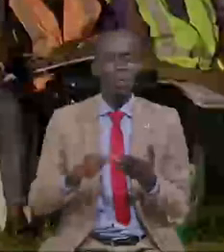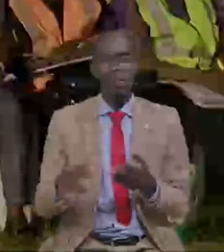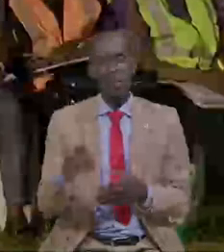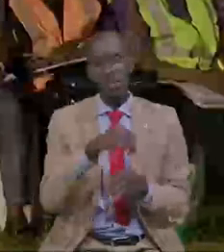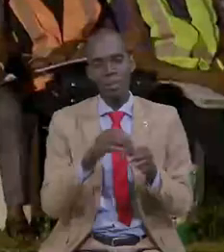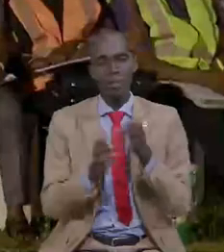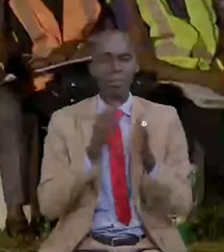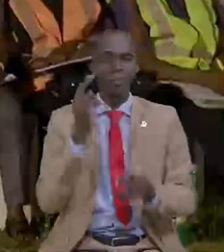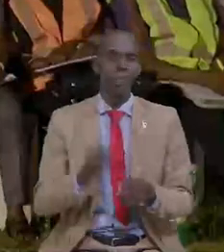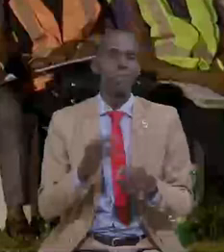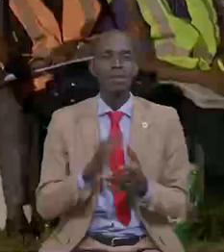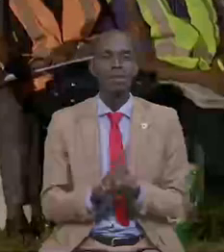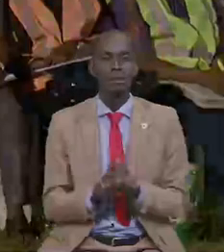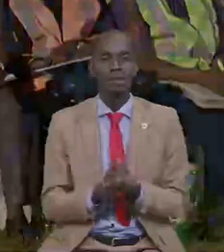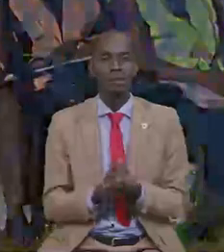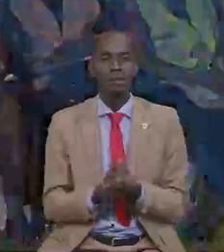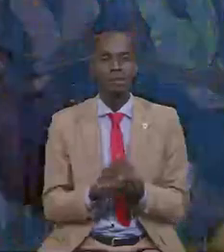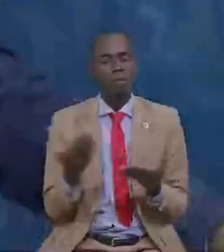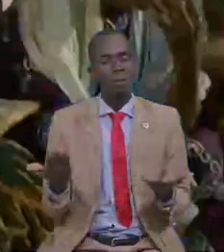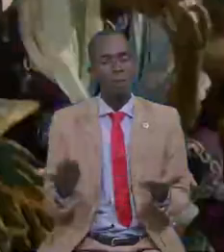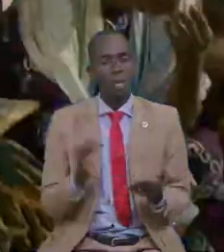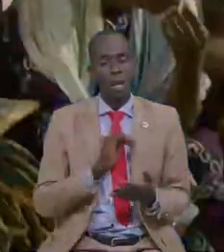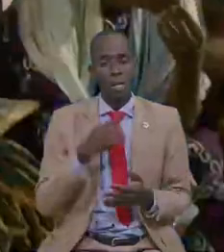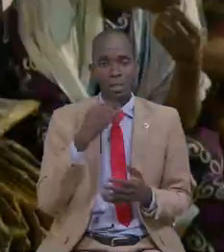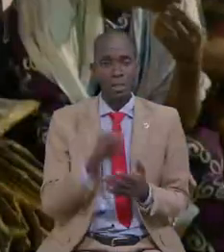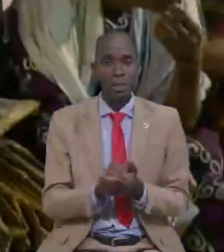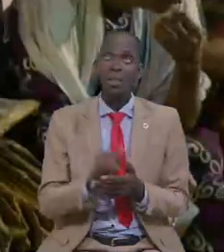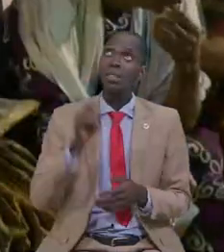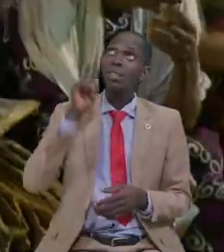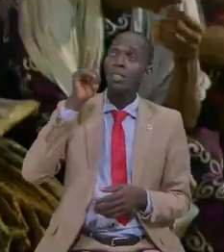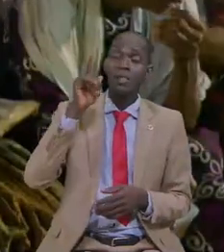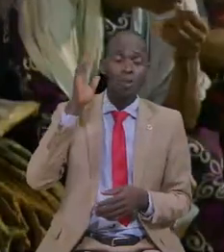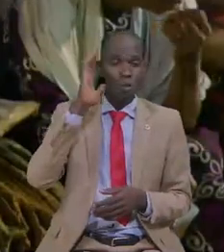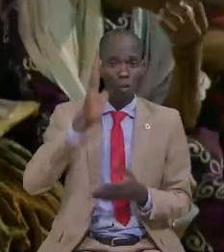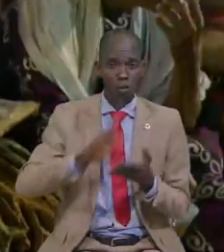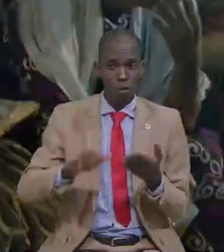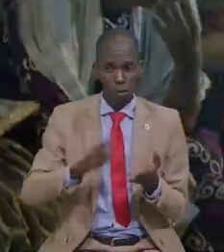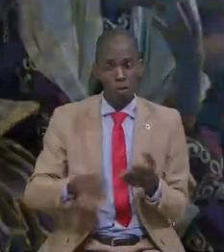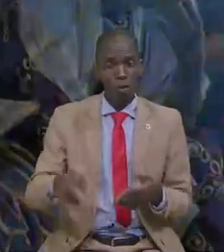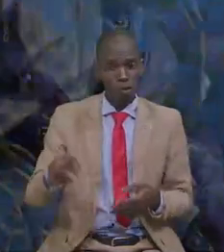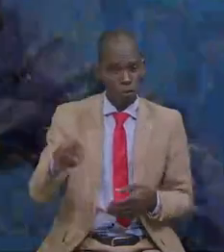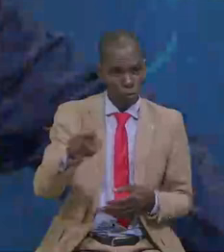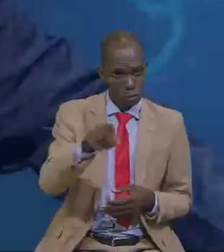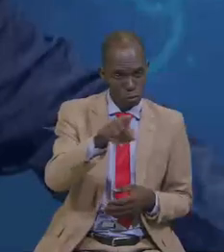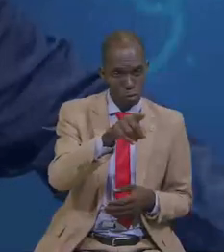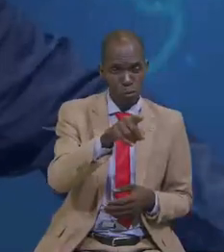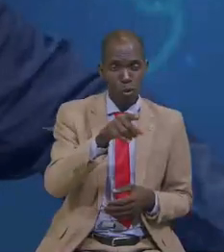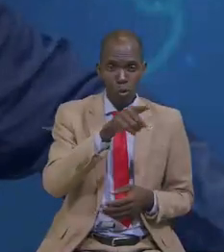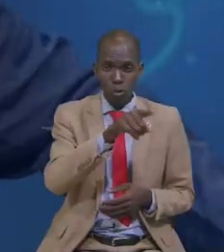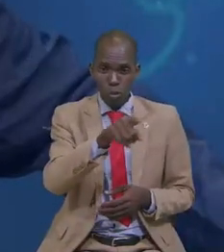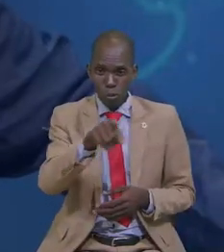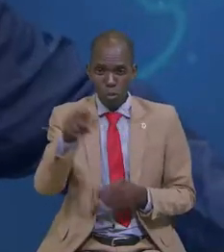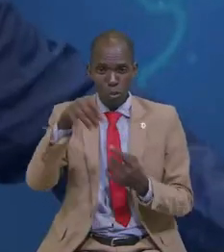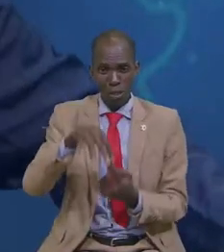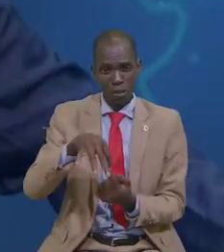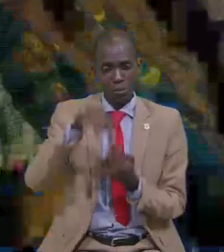Seigneur va vous pardonner tout ce soir. Je dis toi, il va pardonner aux autres.